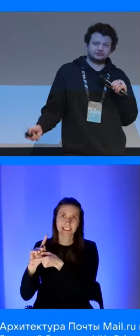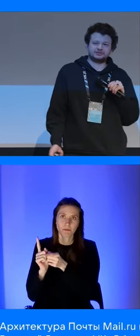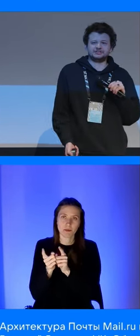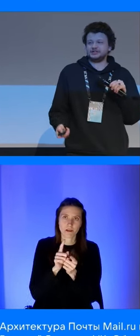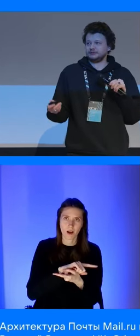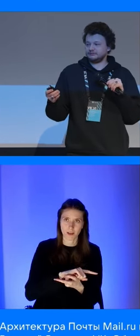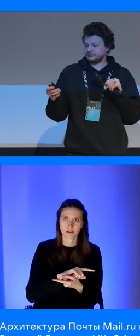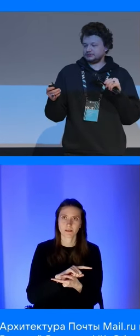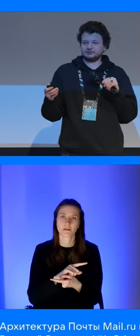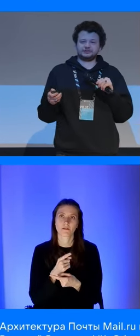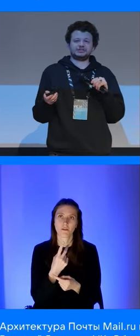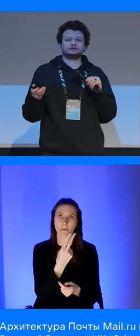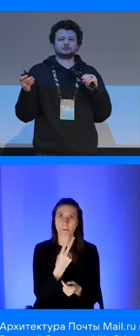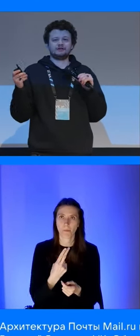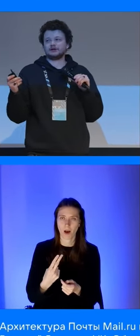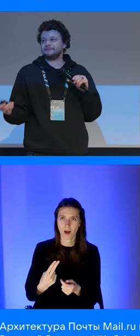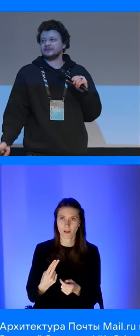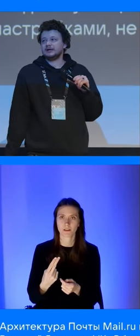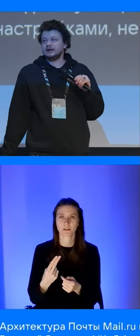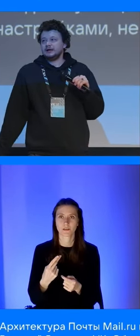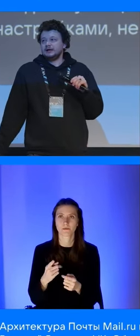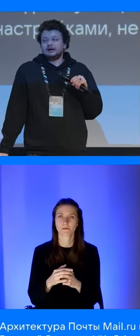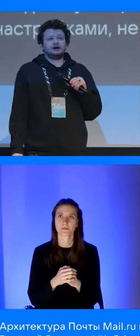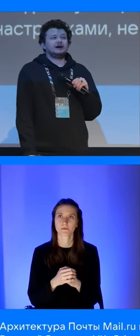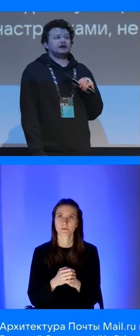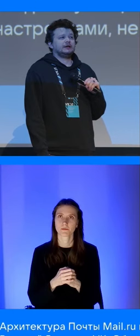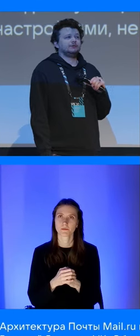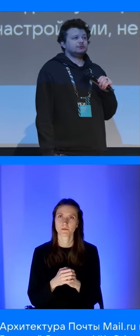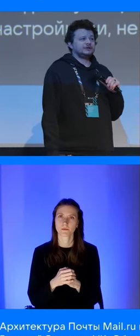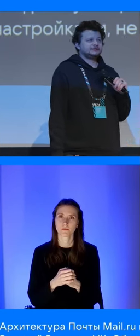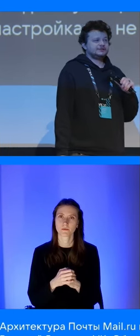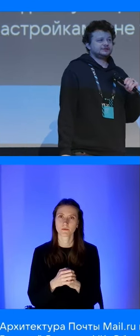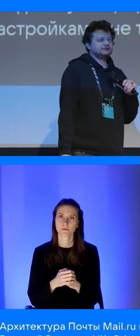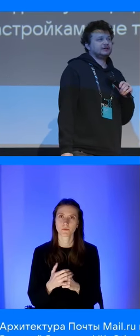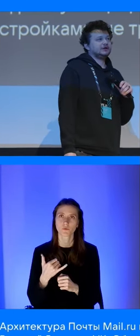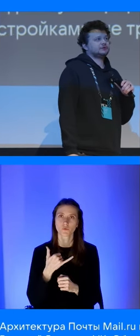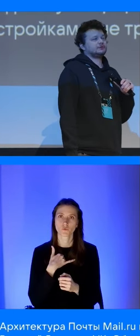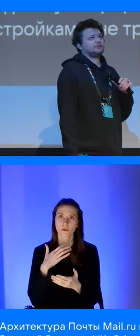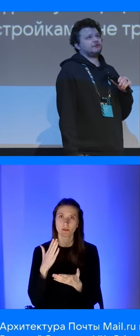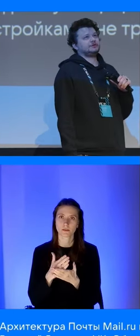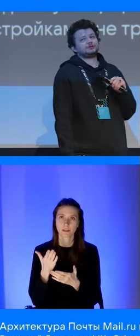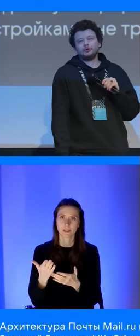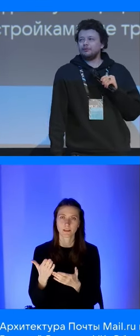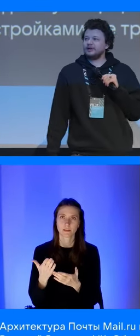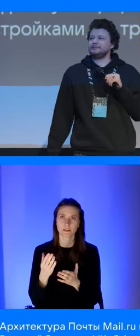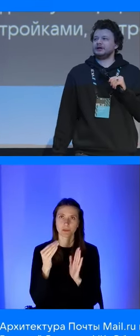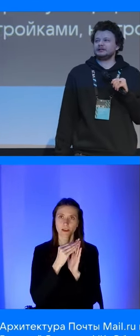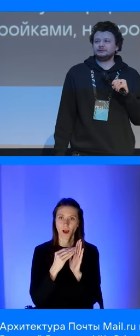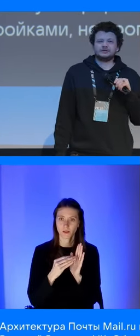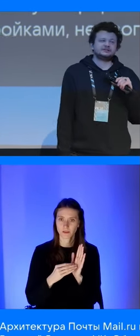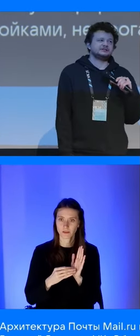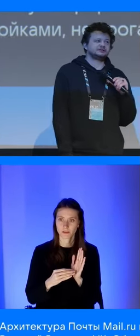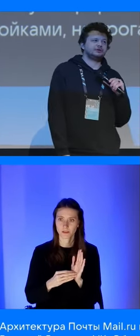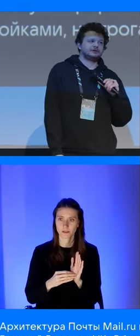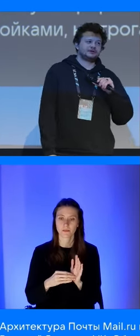в пары ключ значения, которые возвращает уже наверх. Но у нас есть данные, которые упакованы еще более бинарно.